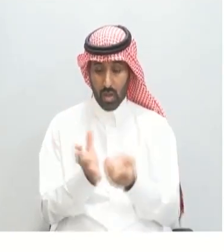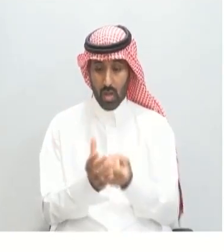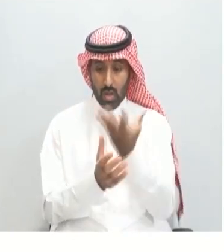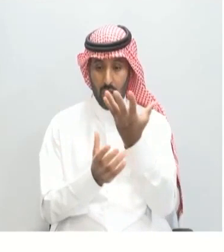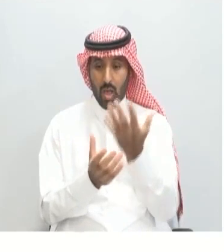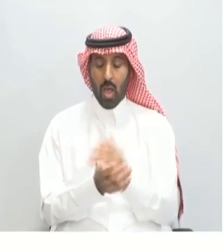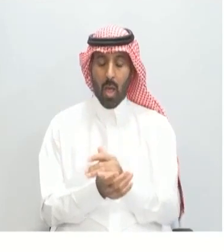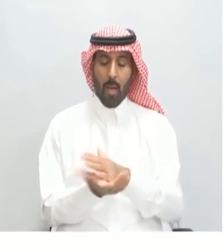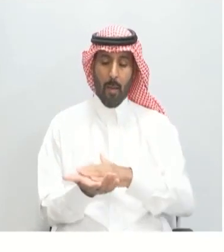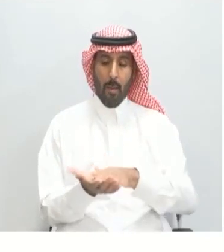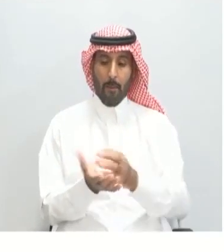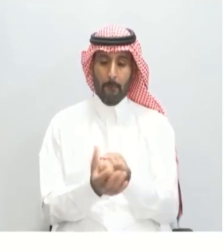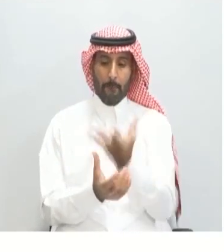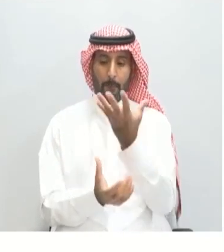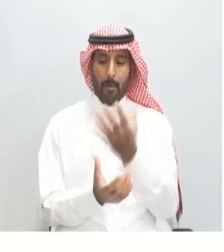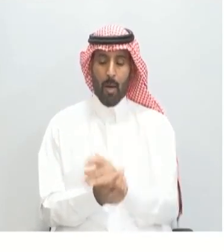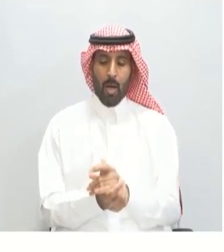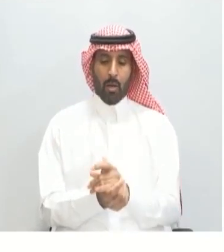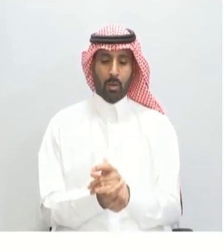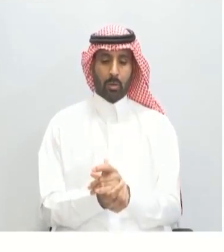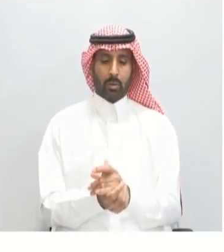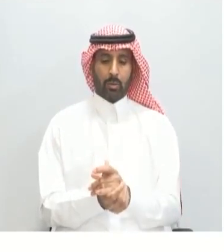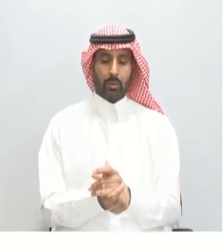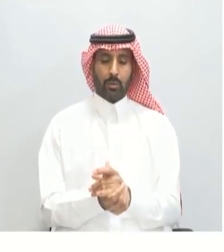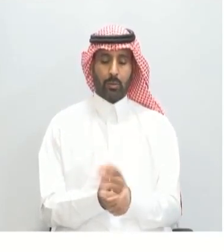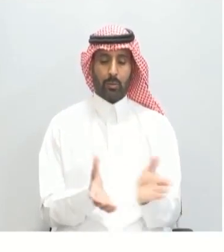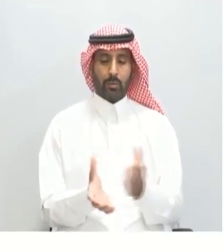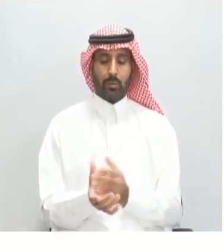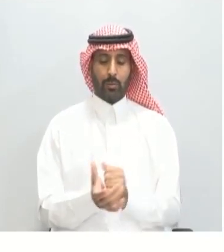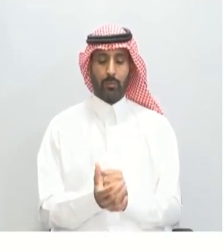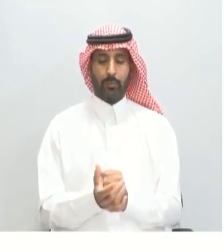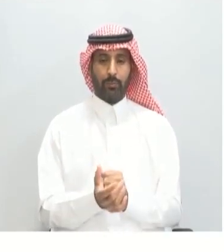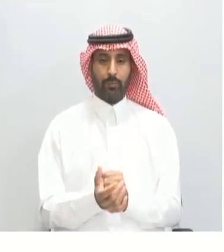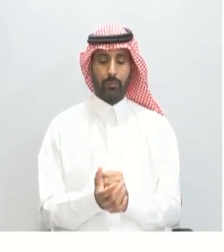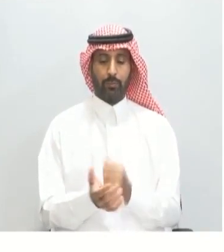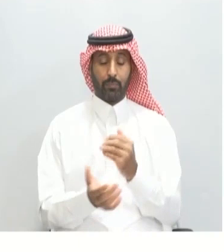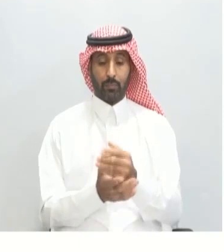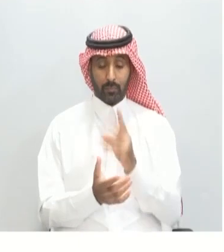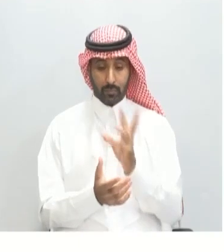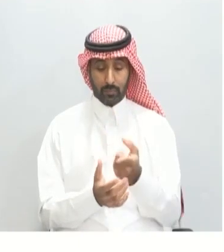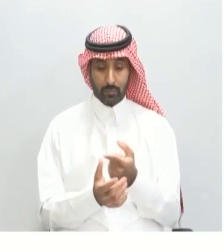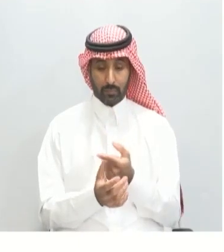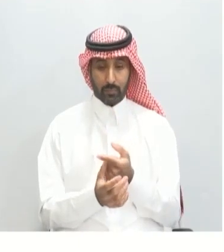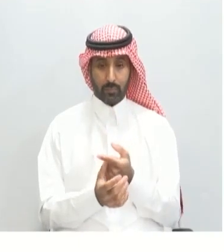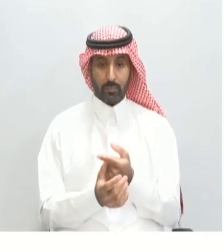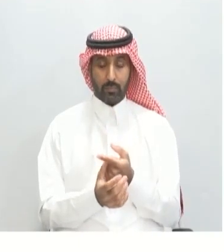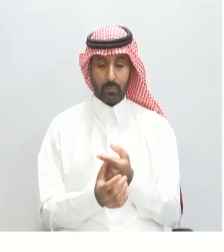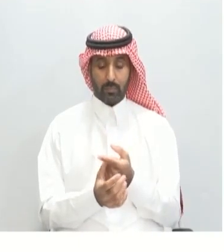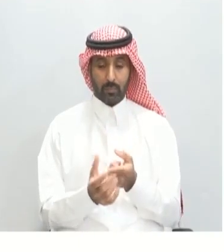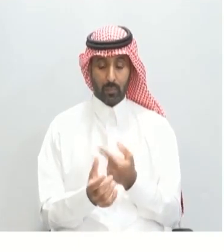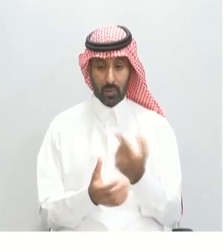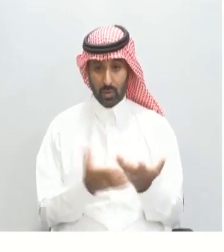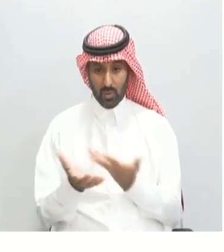باطن الارض الى سطح الارض اذا عباره عن او